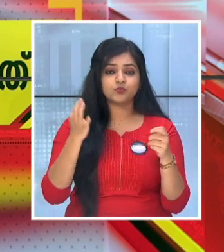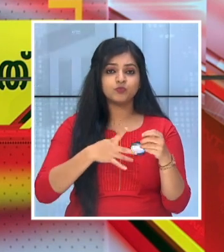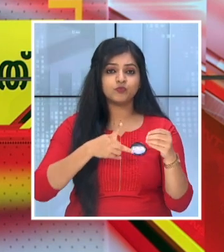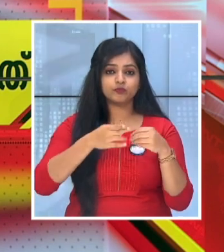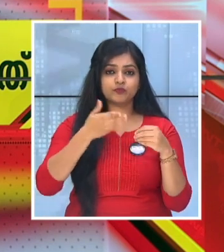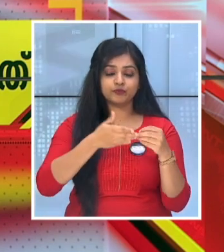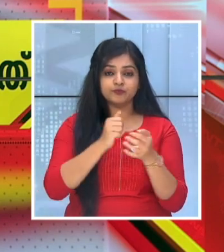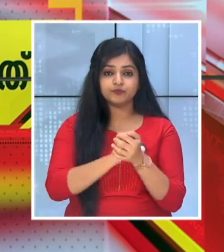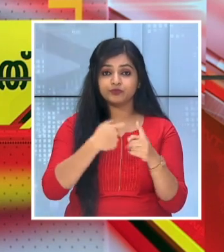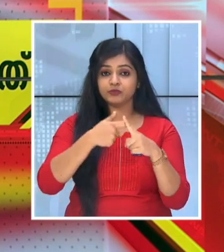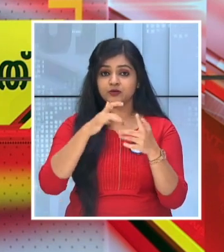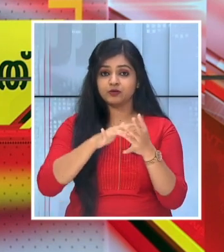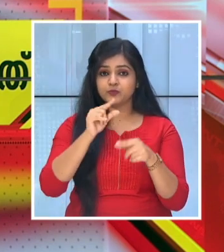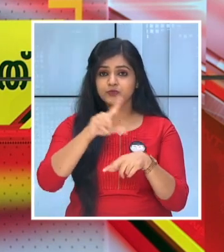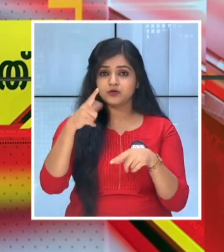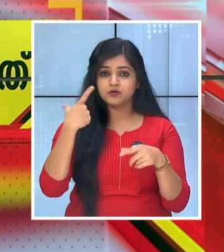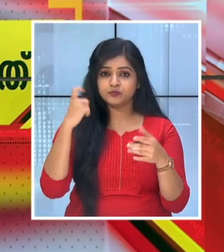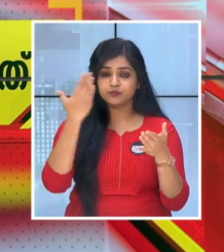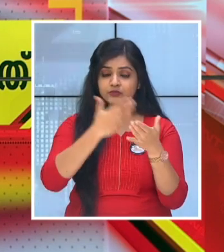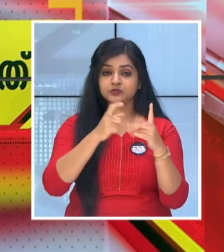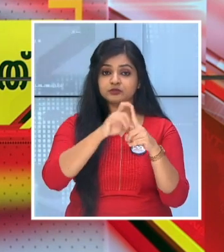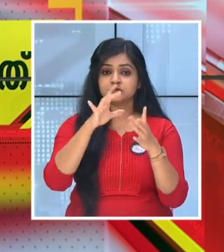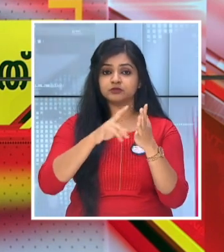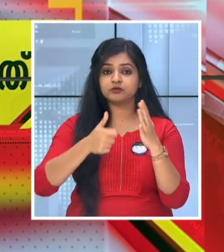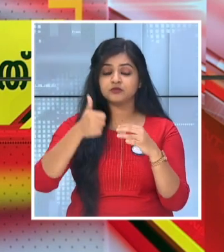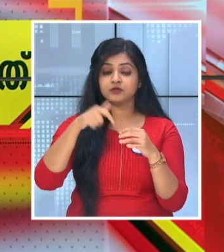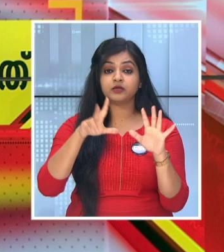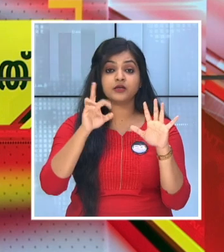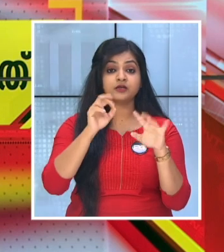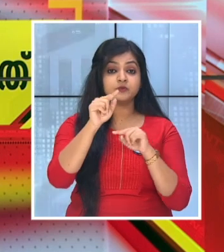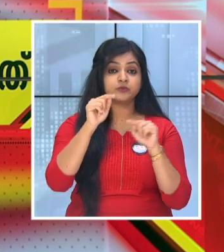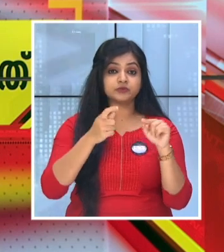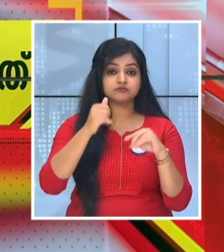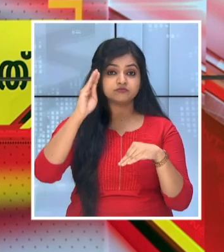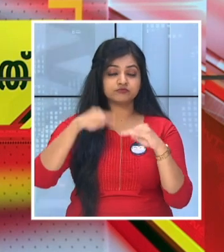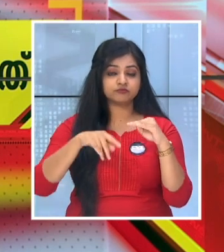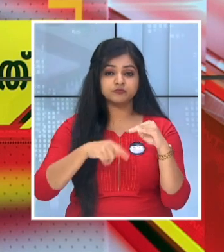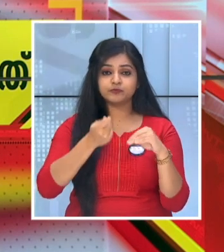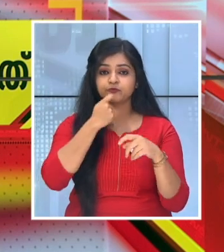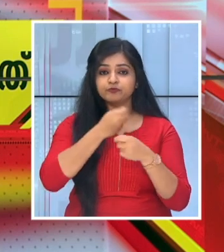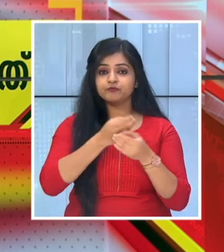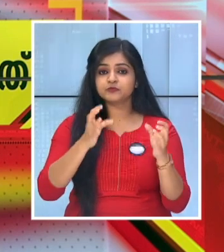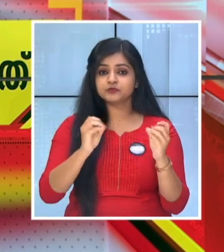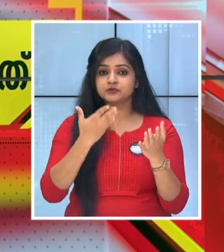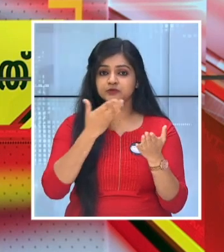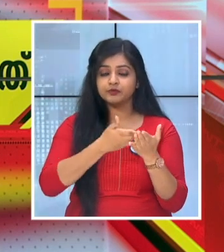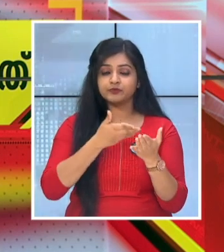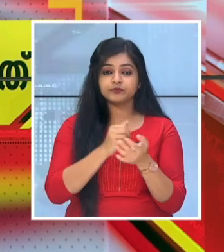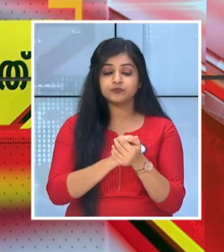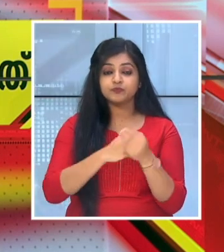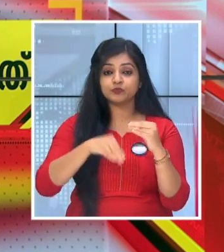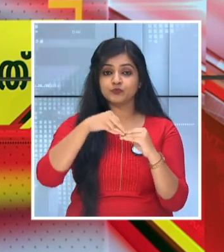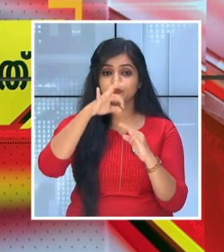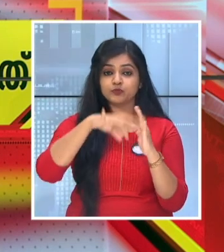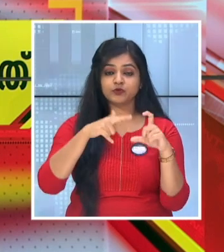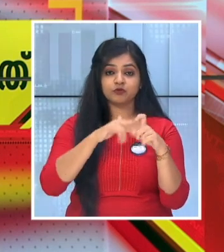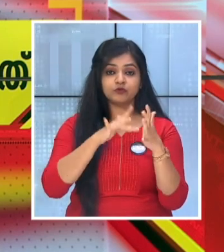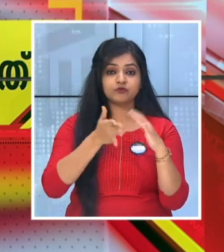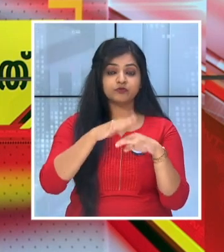നൽകിയ പരാതിയിലാണ് ജില്ലാ കളക്ടറുടെ നടപടി. 80% വിലക്കുറവിലാണ് മരുന്നുകൾ വിതരണം ചെയ്തത്. വിനീത VG കൊച്ചിയിൽ നിന്ന് ചേരുന്നുണ്ട്.